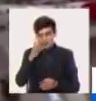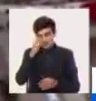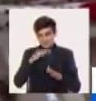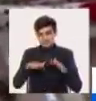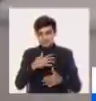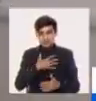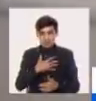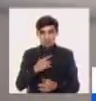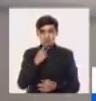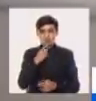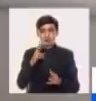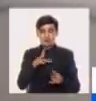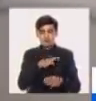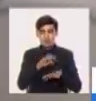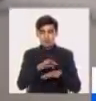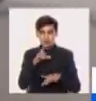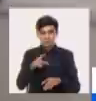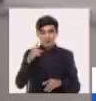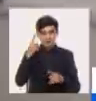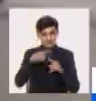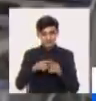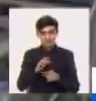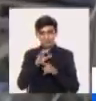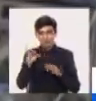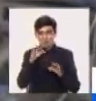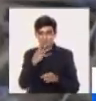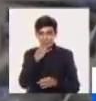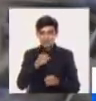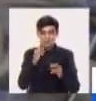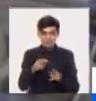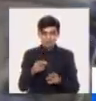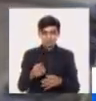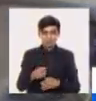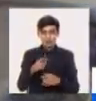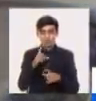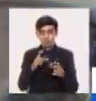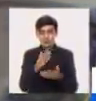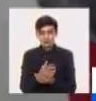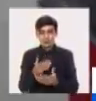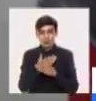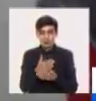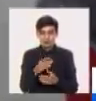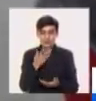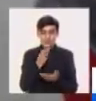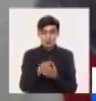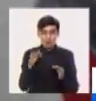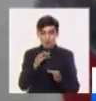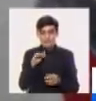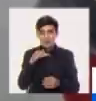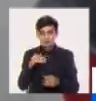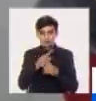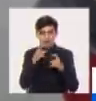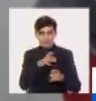шалдығып демалысы нашарлаған науқастарға аппарат жеткізу үшін жекелеген адамдарда көмек қолын созып жатыр. Мәселен, өзінің Facebook парақшасына